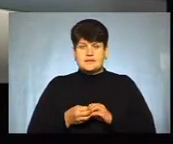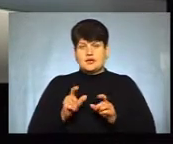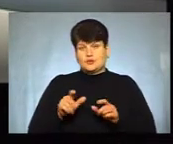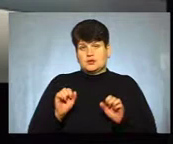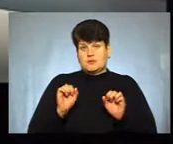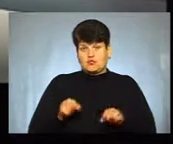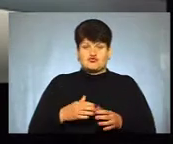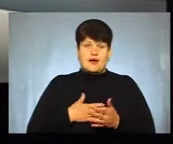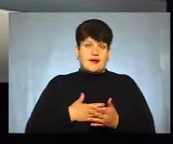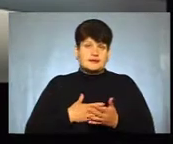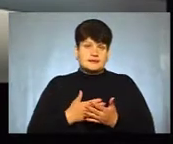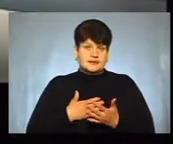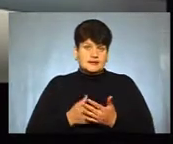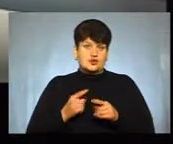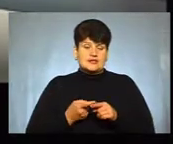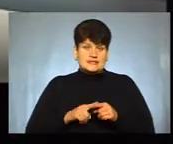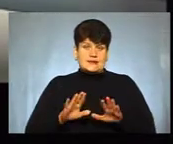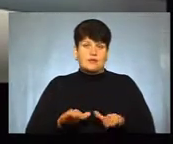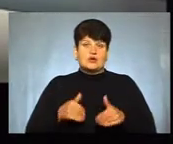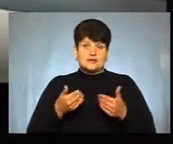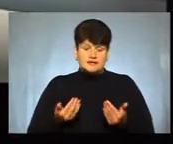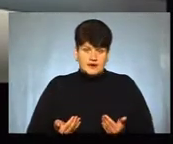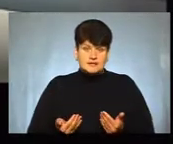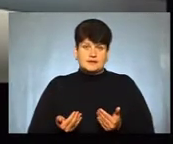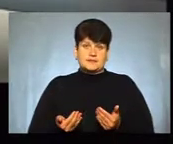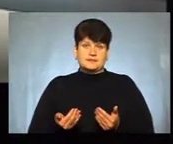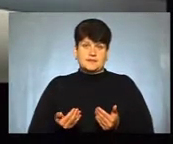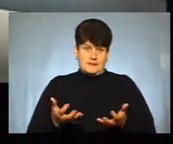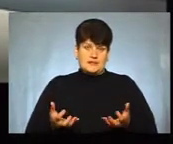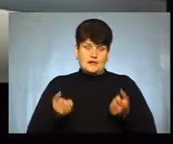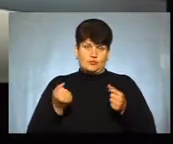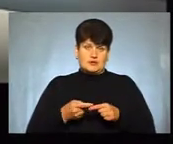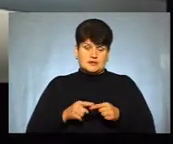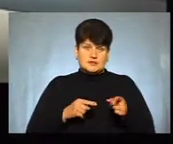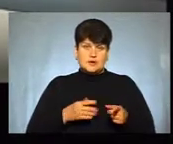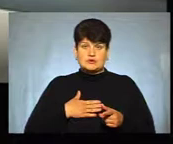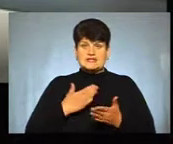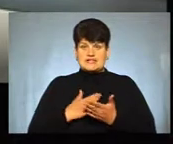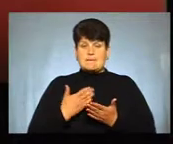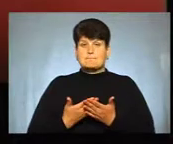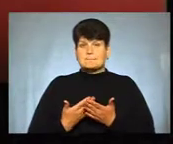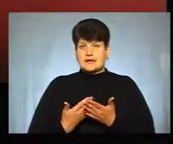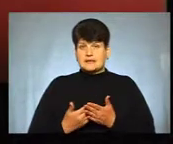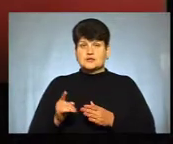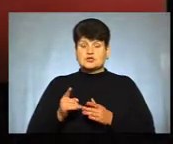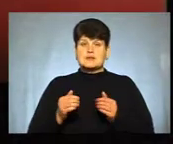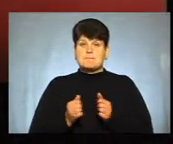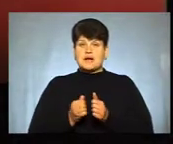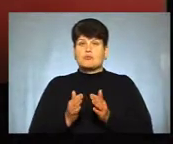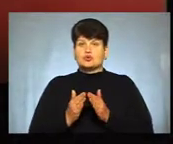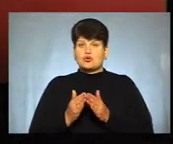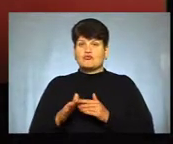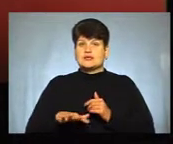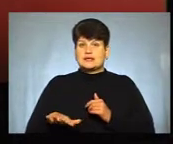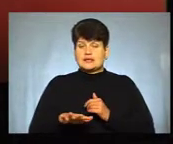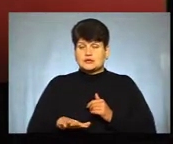доволі активно це подавати і активно це будуть, я так розумію, підтримувати. У нас є приклад, що з прибудинкової території одна, там